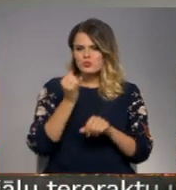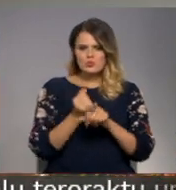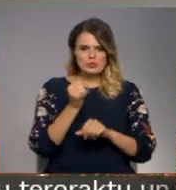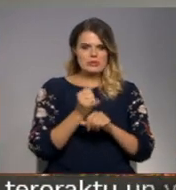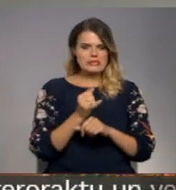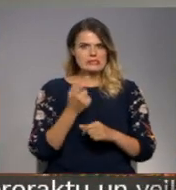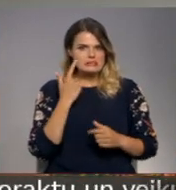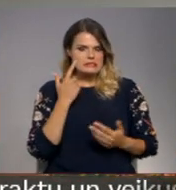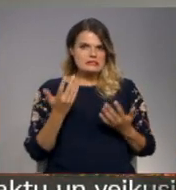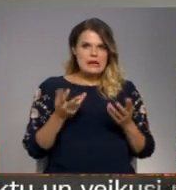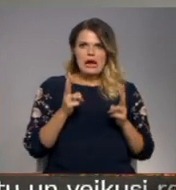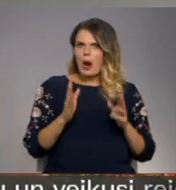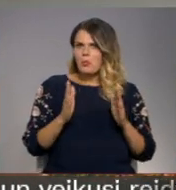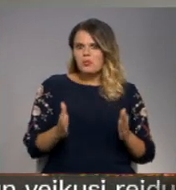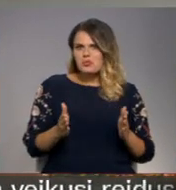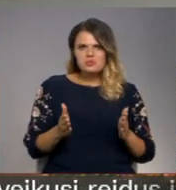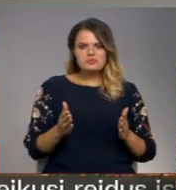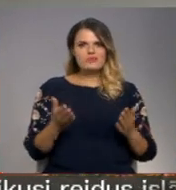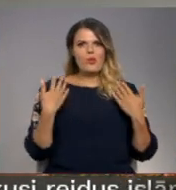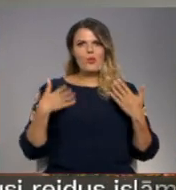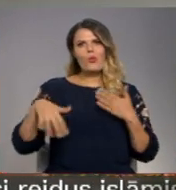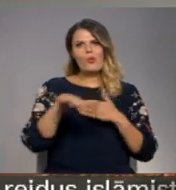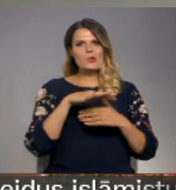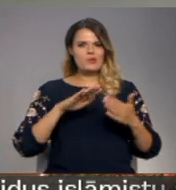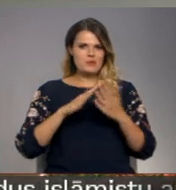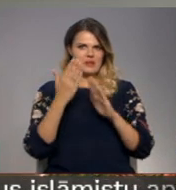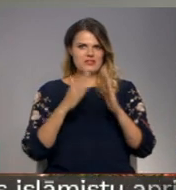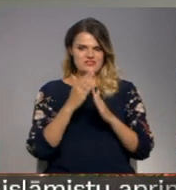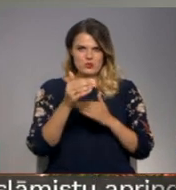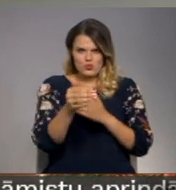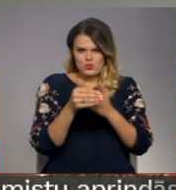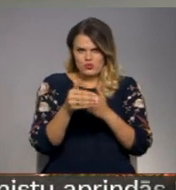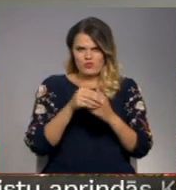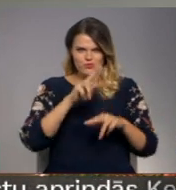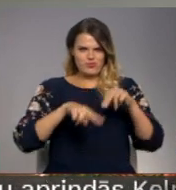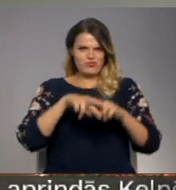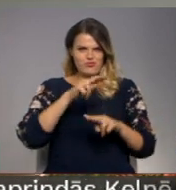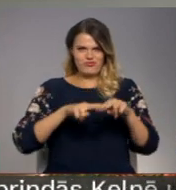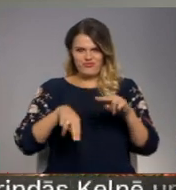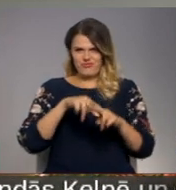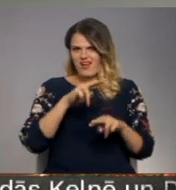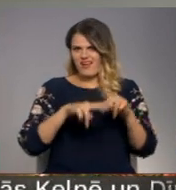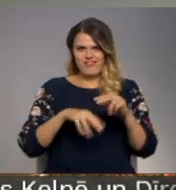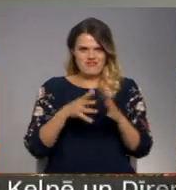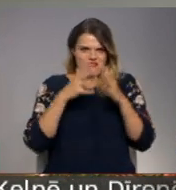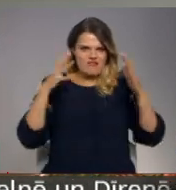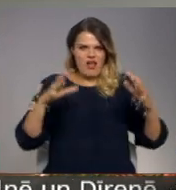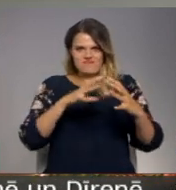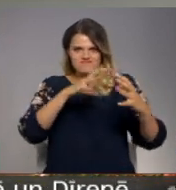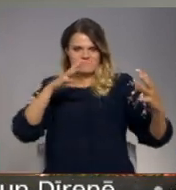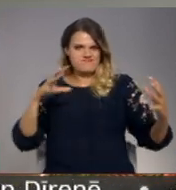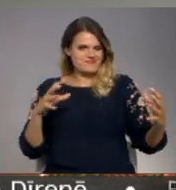tā diezgan interesanti, kad, var teikt, kurorta pilsētā tik tuvu tiek būvēts tāds liels,